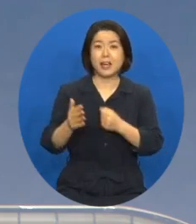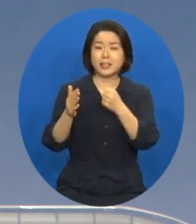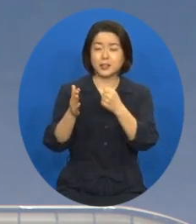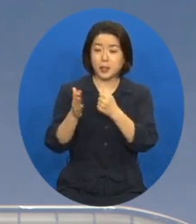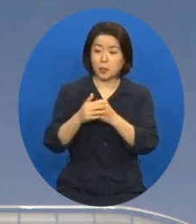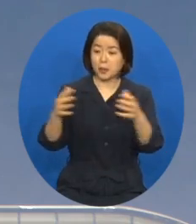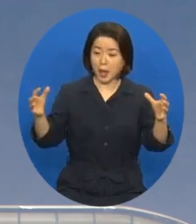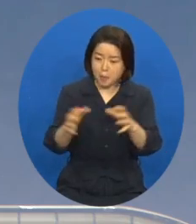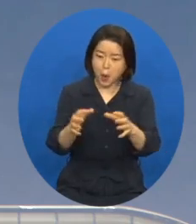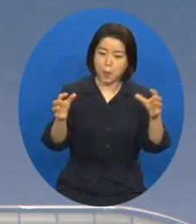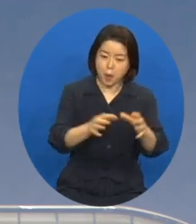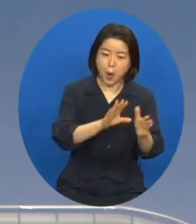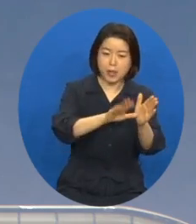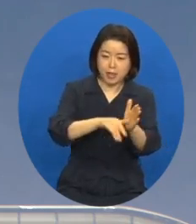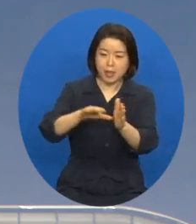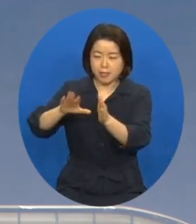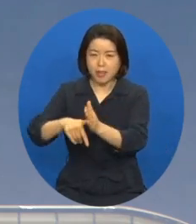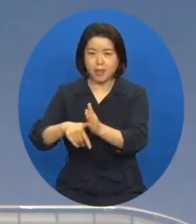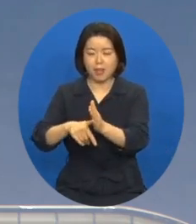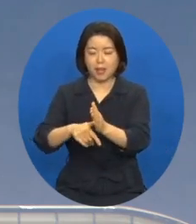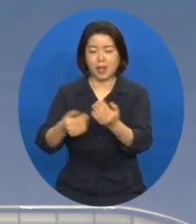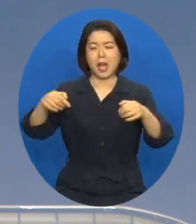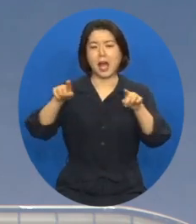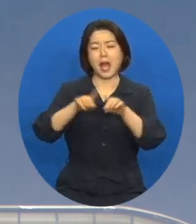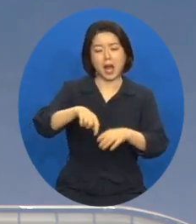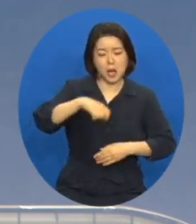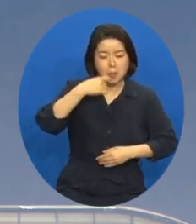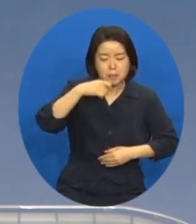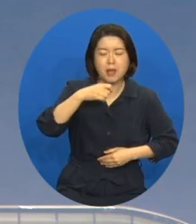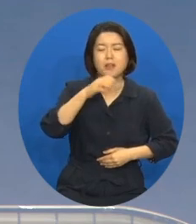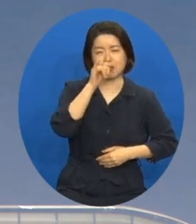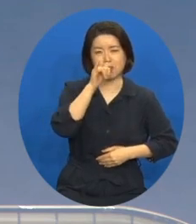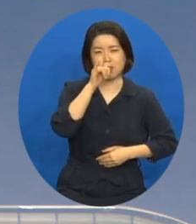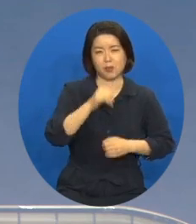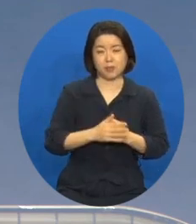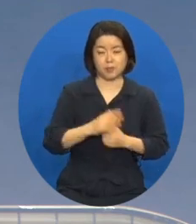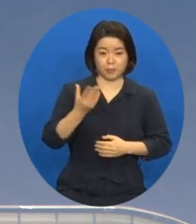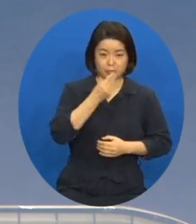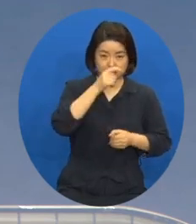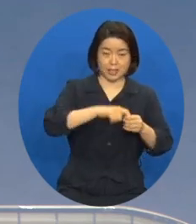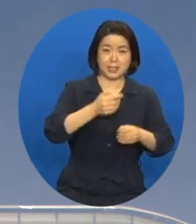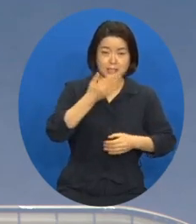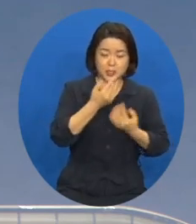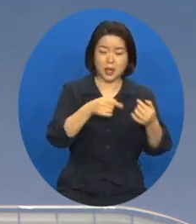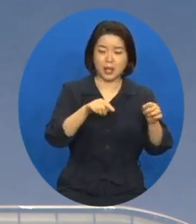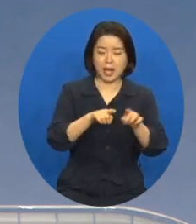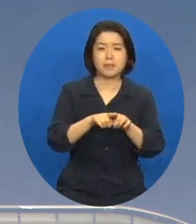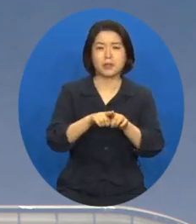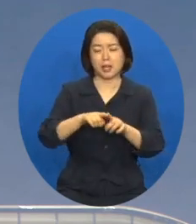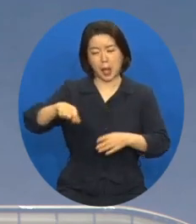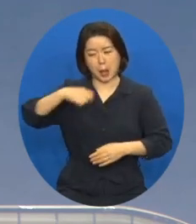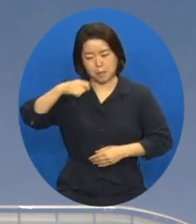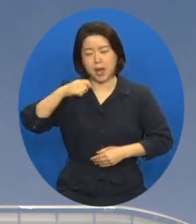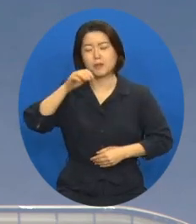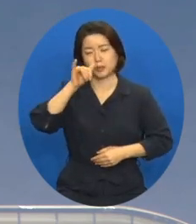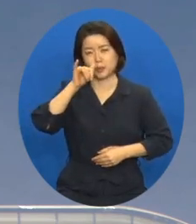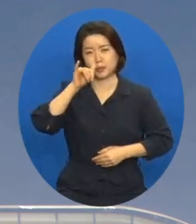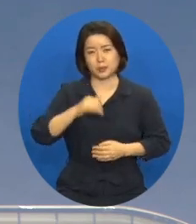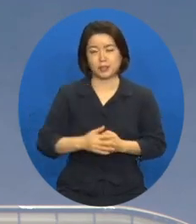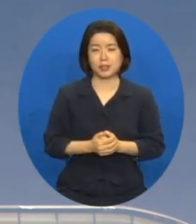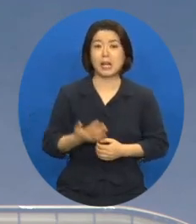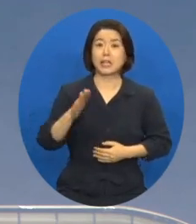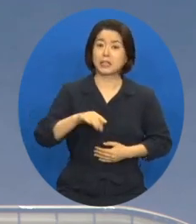모일 때마다 식사를 함께 한 겁니다. 성찬과 함께 식사를 한 거죠. 그런데